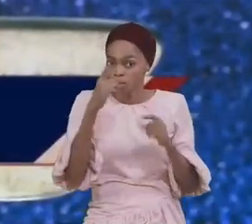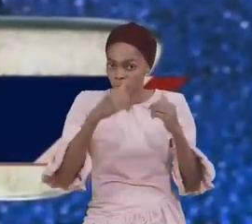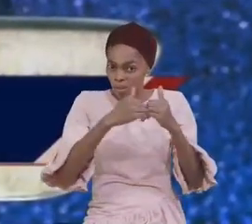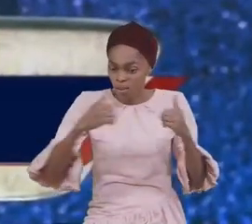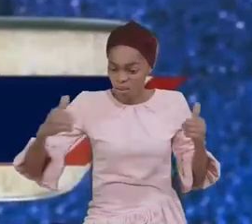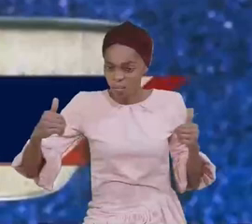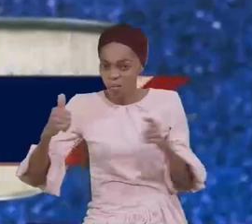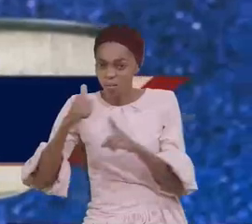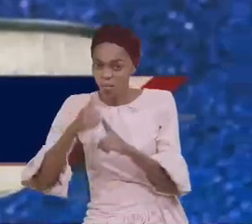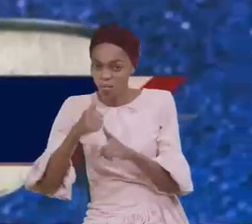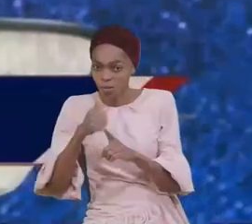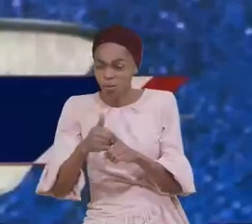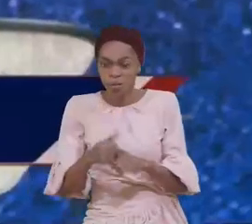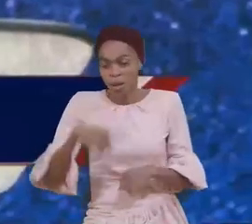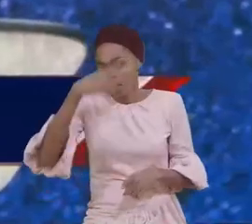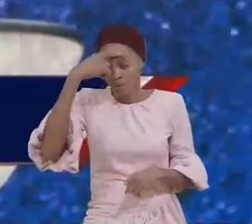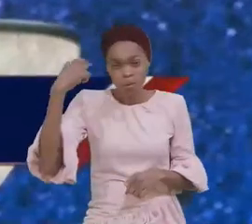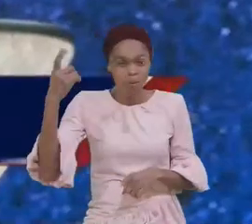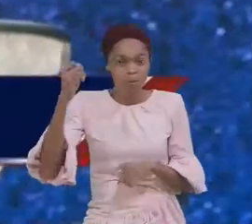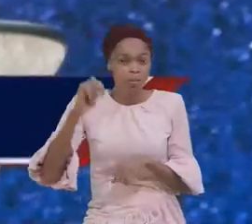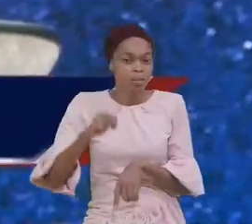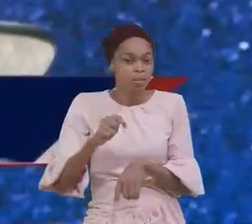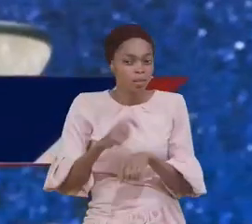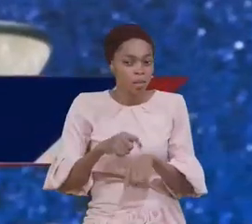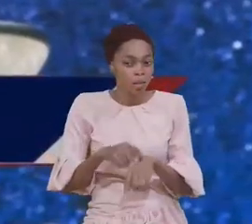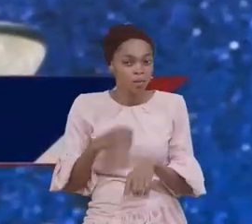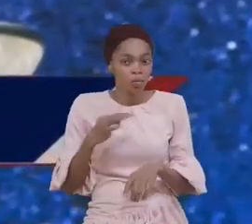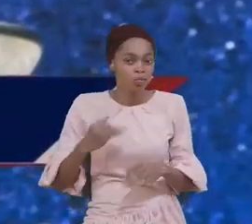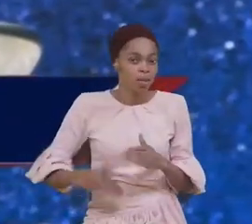sanctifier parce que l'heure